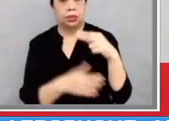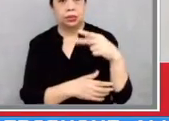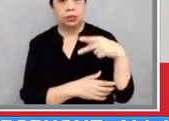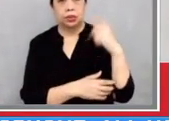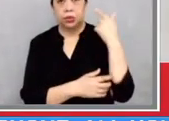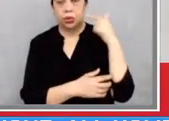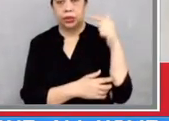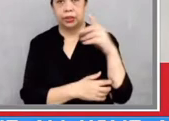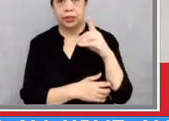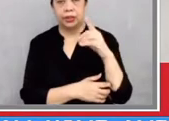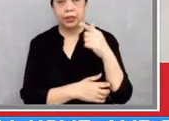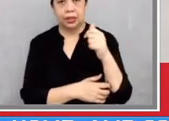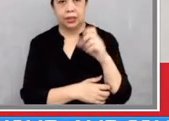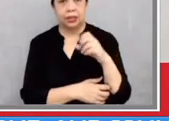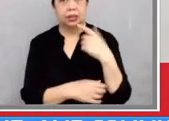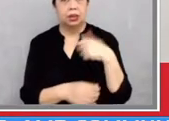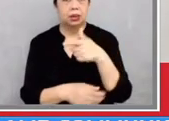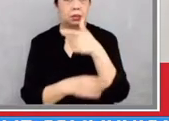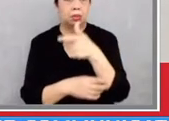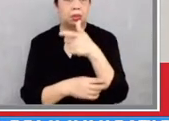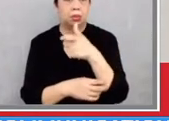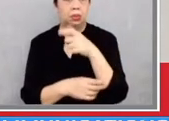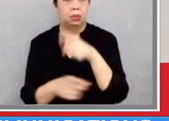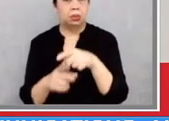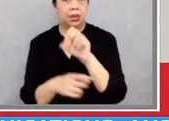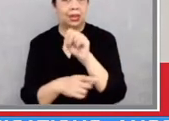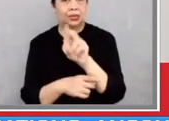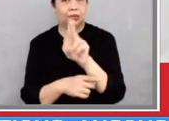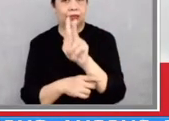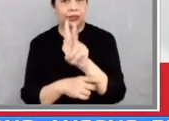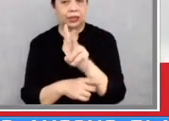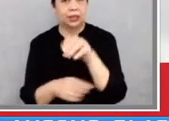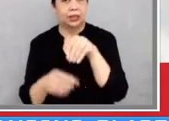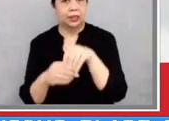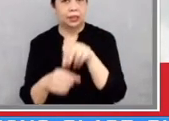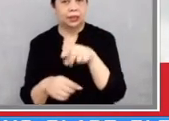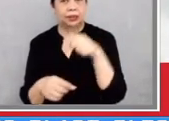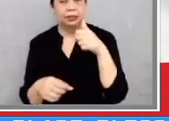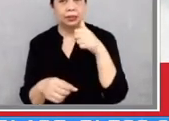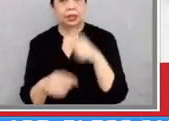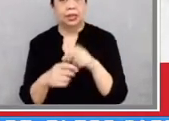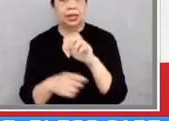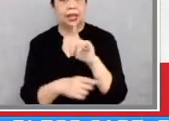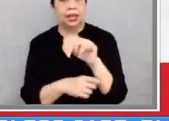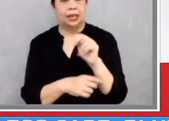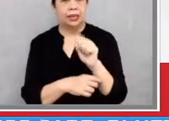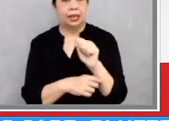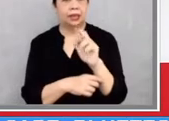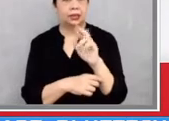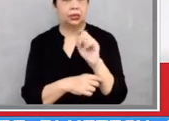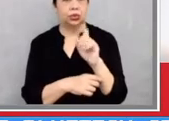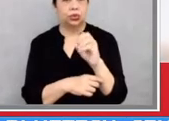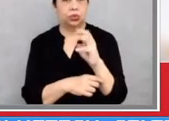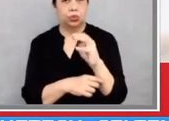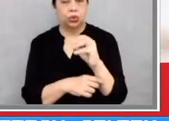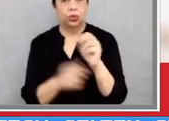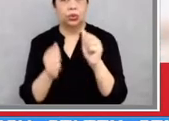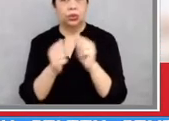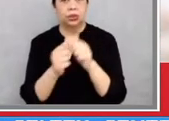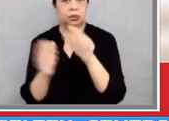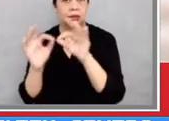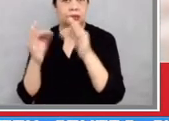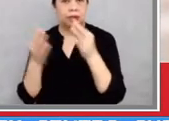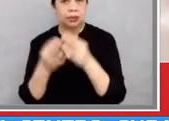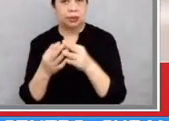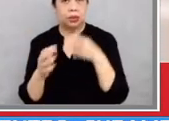Division, pinagbabaril ng mga suspect ang SUV na sinasakyan ng batang si Eliana Crisostomo kasama ang kanyang pamilya na patungo